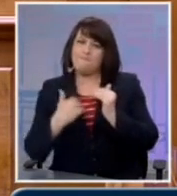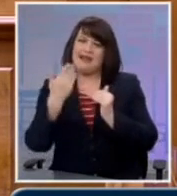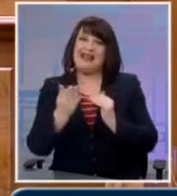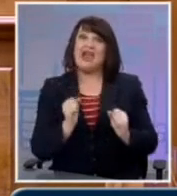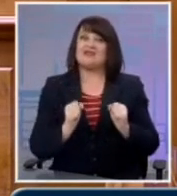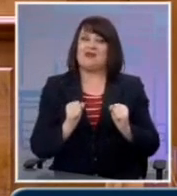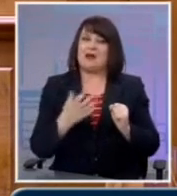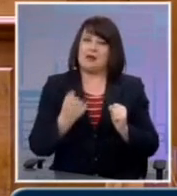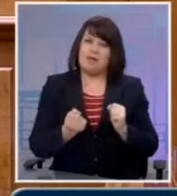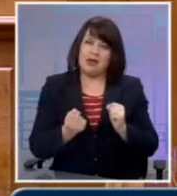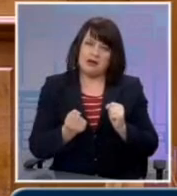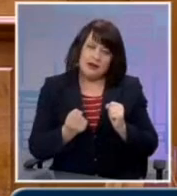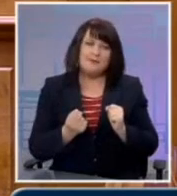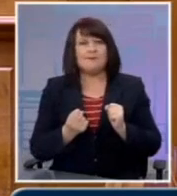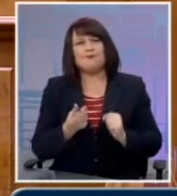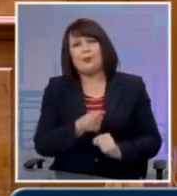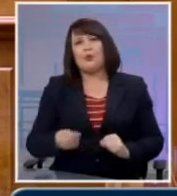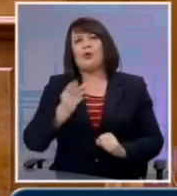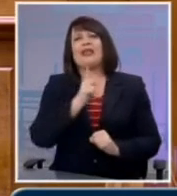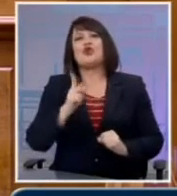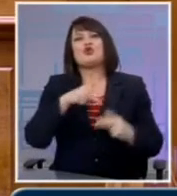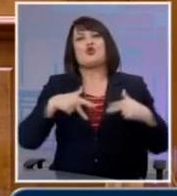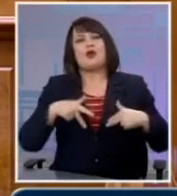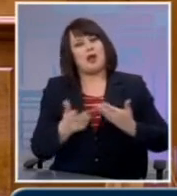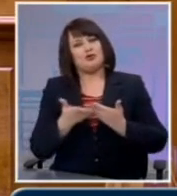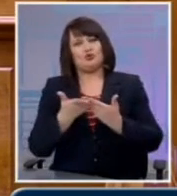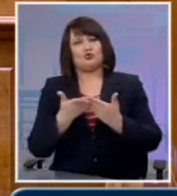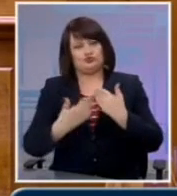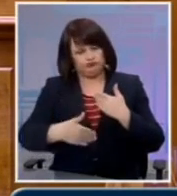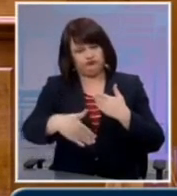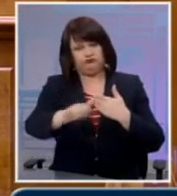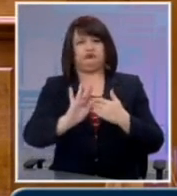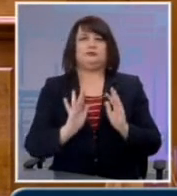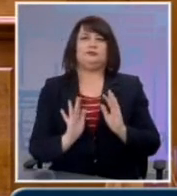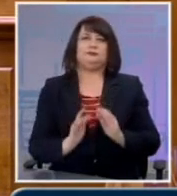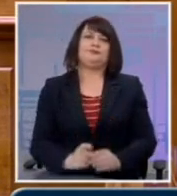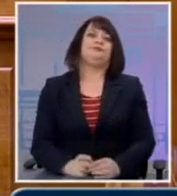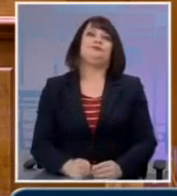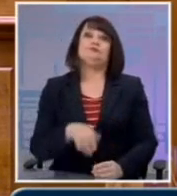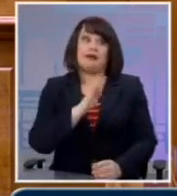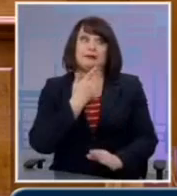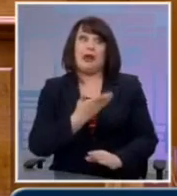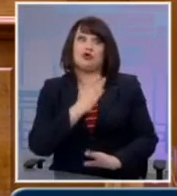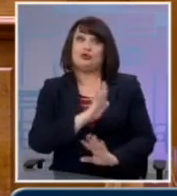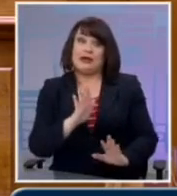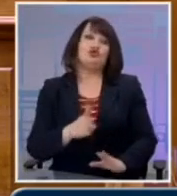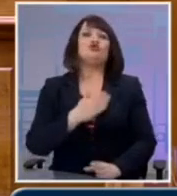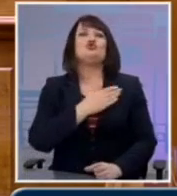ασφαλή, και για την ενίσχυση του κοινωνικού κράτους σε χρόνο μακροπρόθεσμο. Το μόνο πιστικό